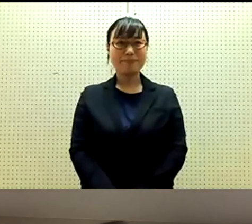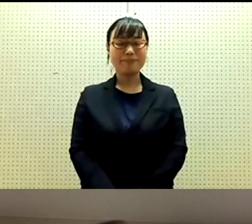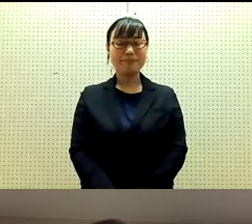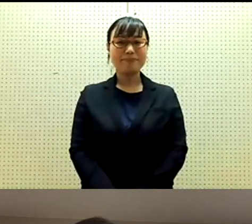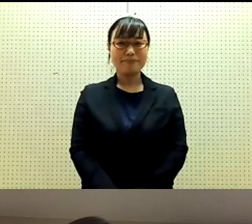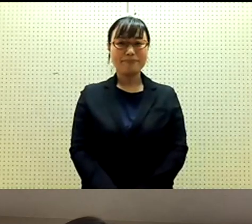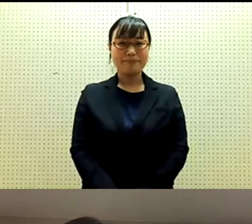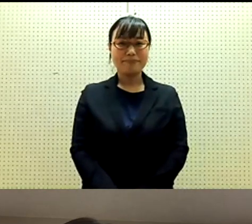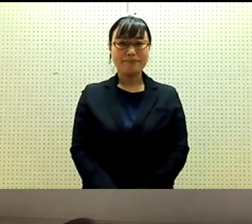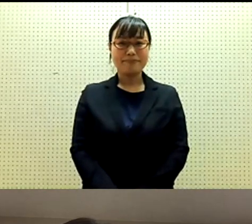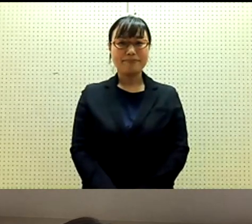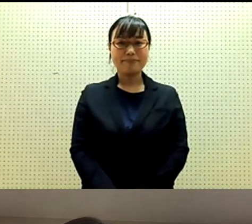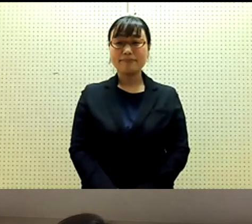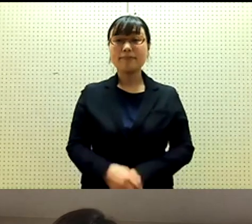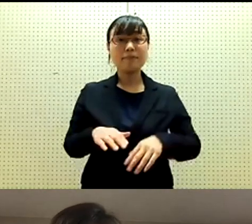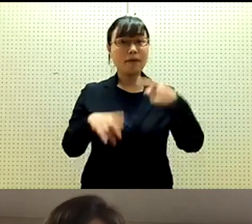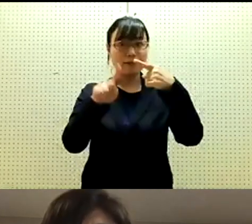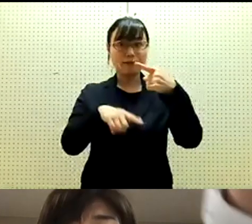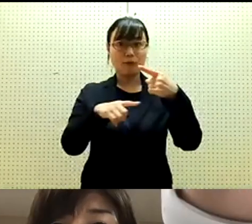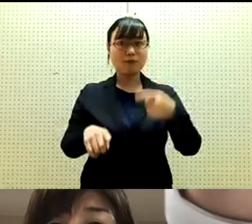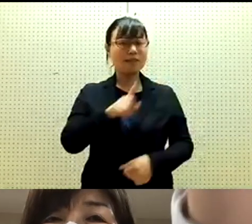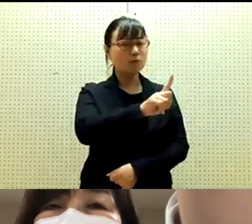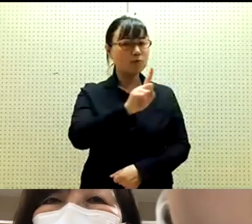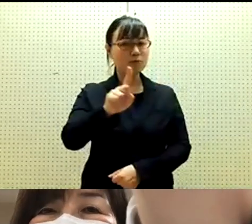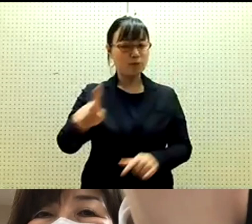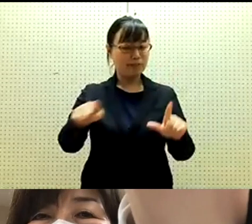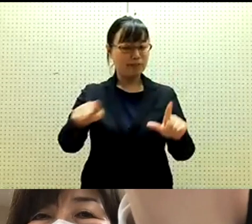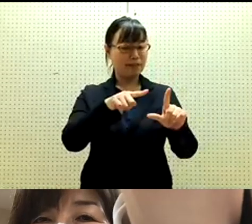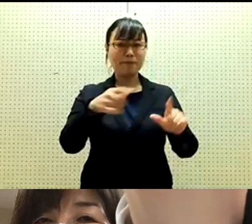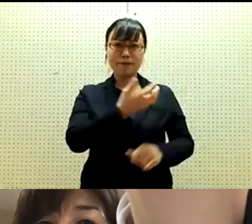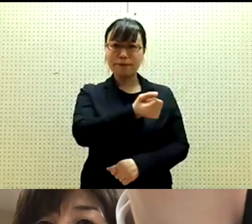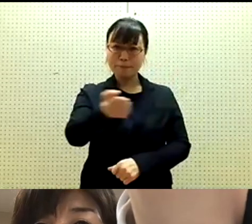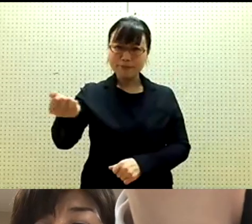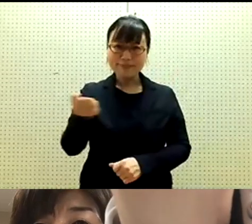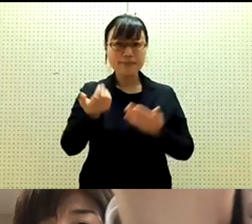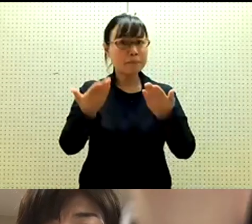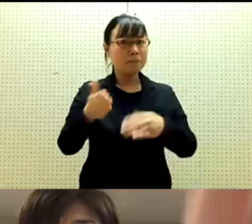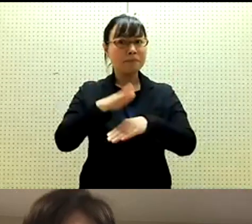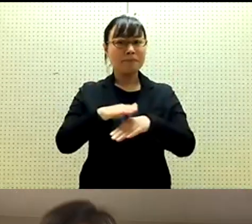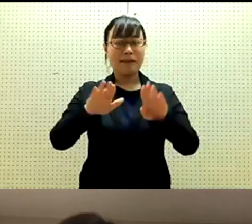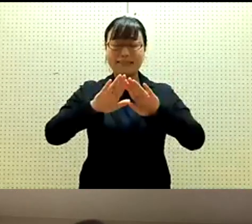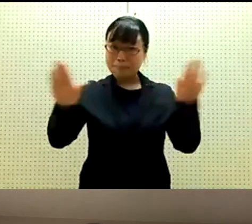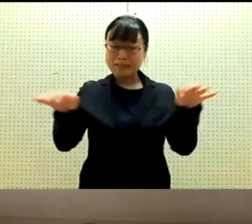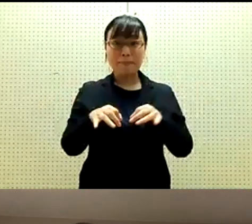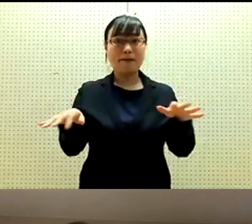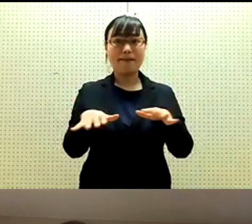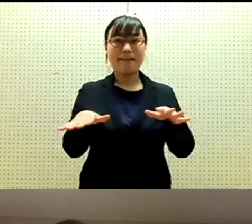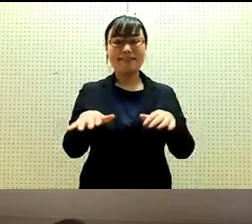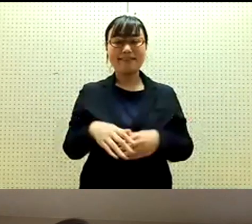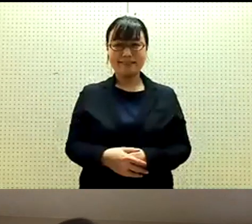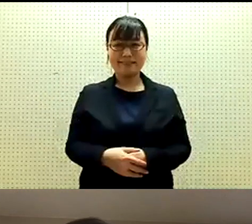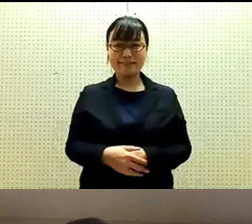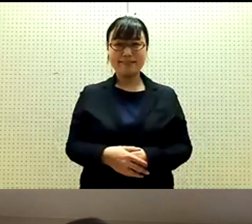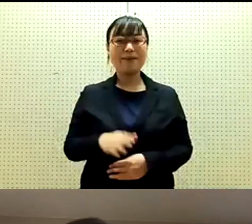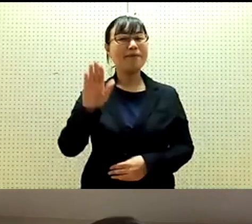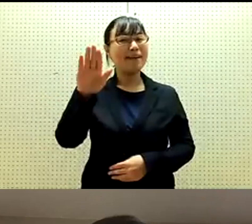一人一台のタブレットを活用した学びはまだまだスタートしたばかりで、これから話し合いを皆様と積み重